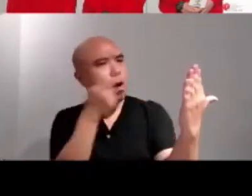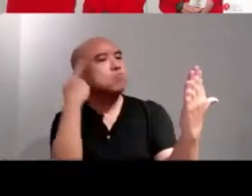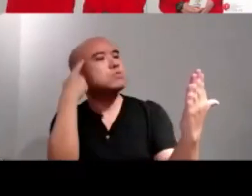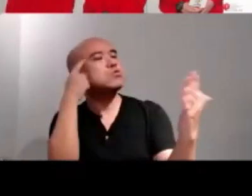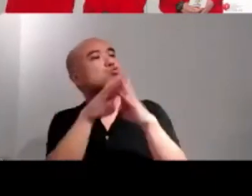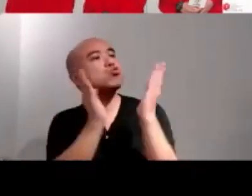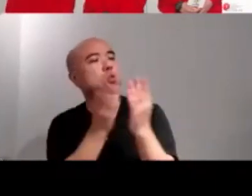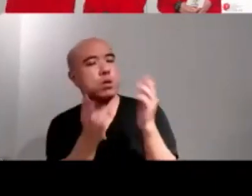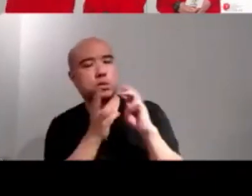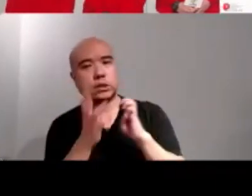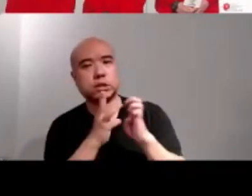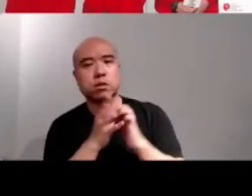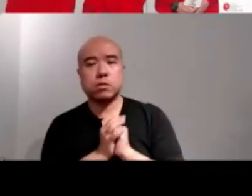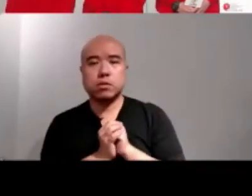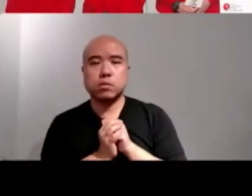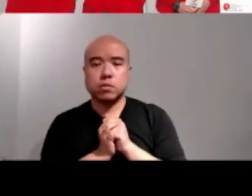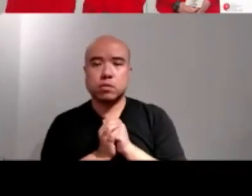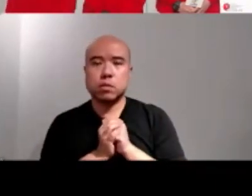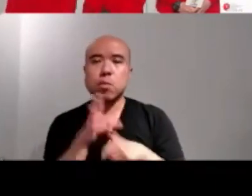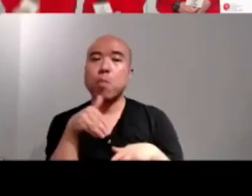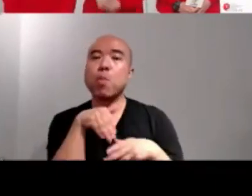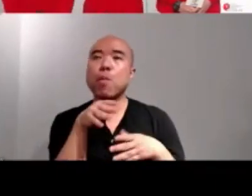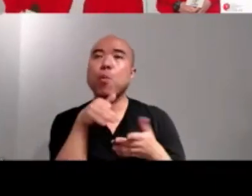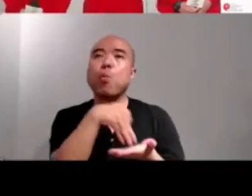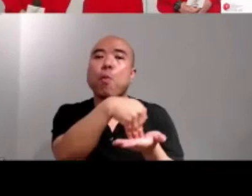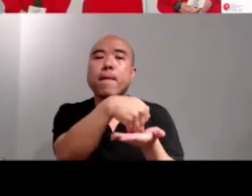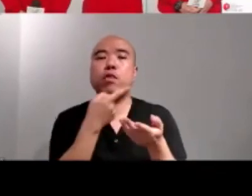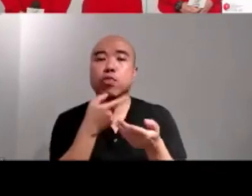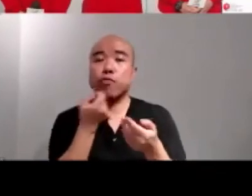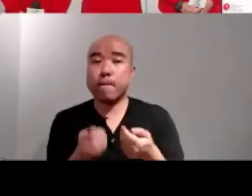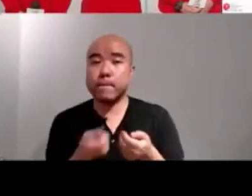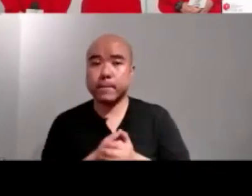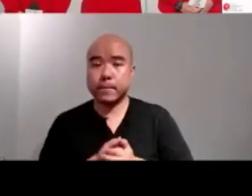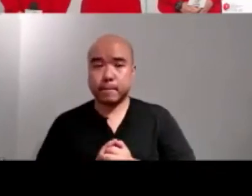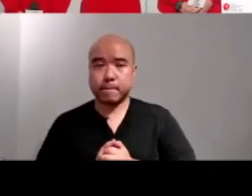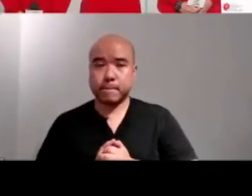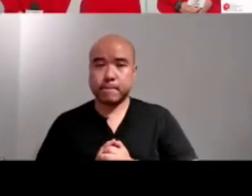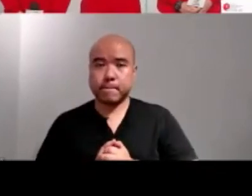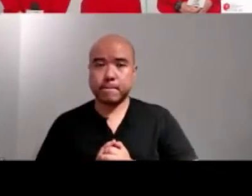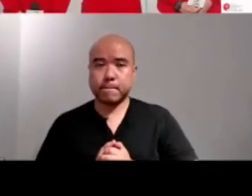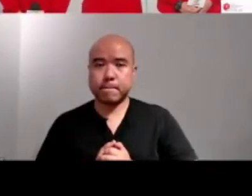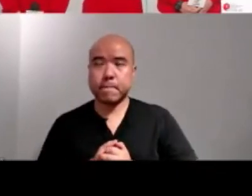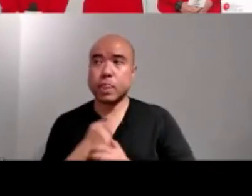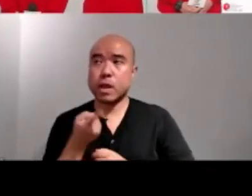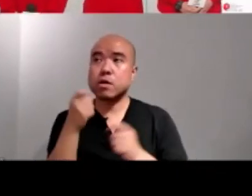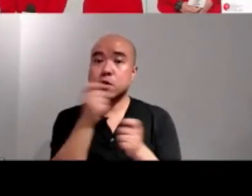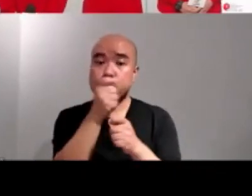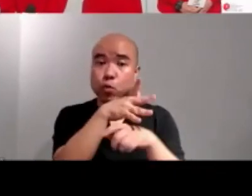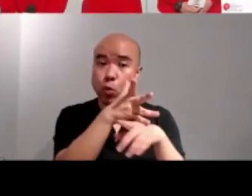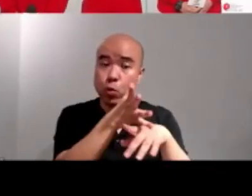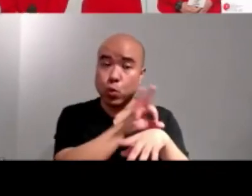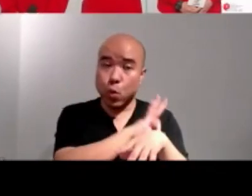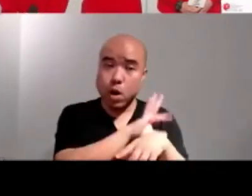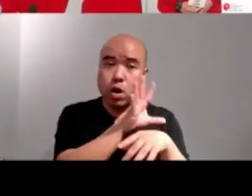啦。咁而呢個都可以方便佢哋報名嘅。 咁除此之外咧，我哋亦都會俾社福機構咧去俾佢嘅活動